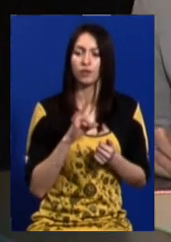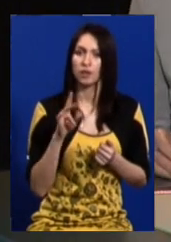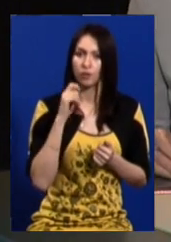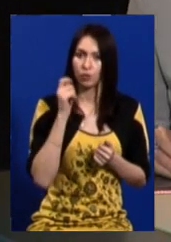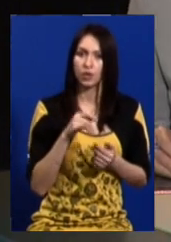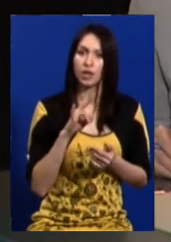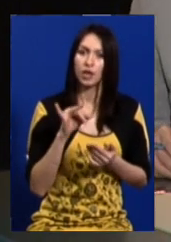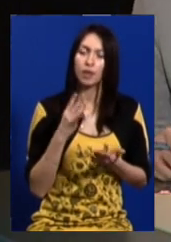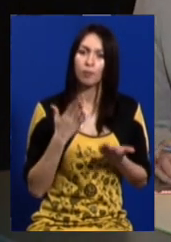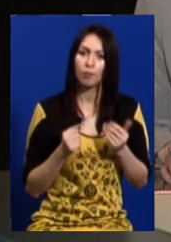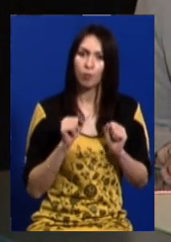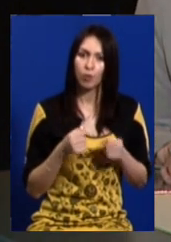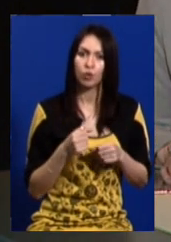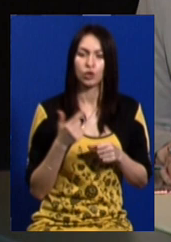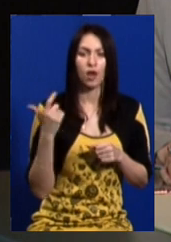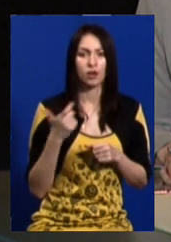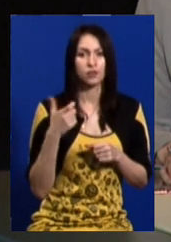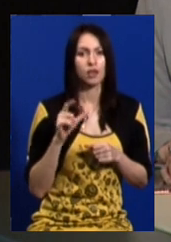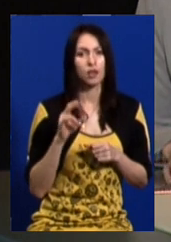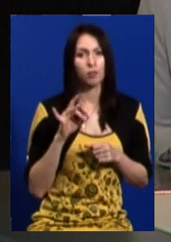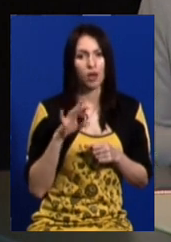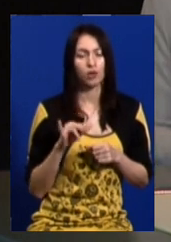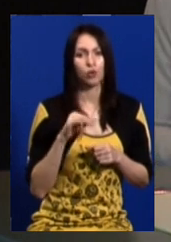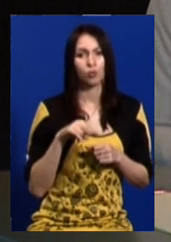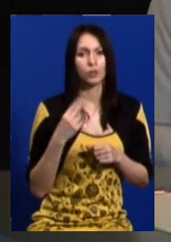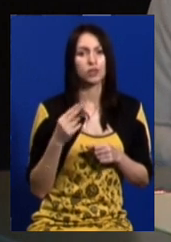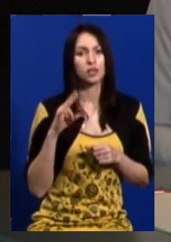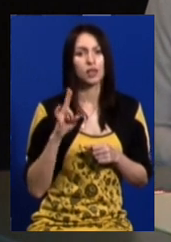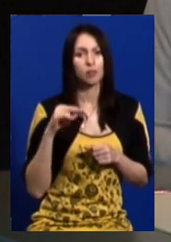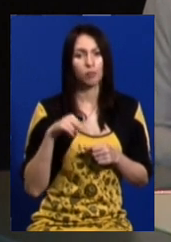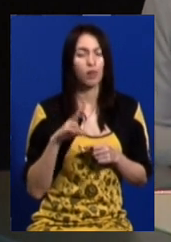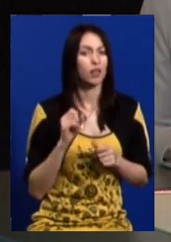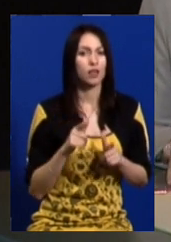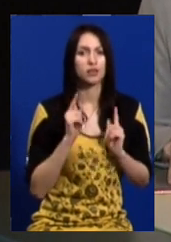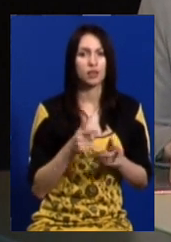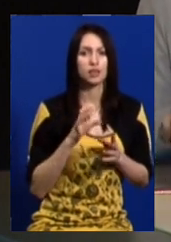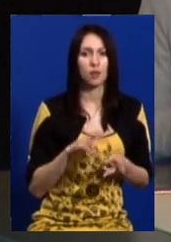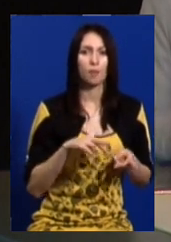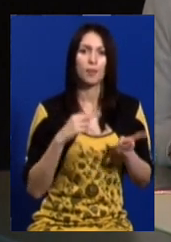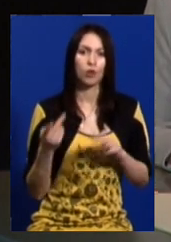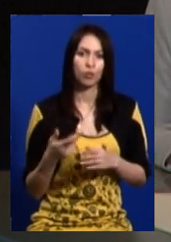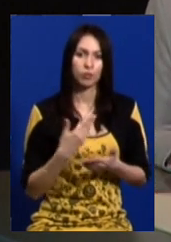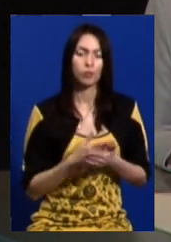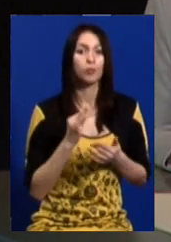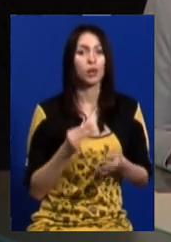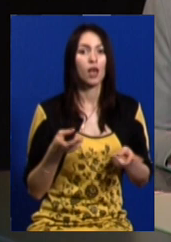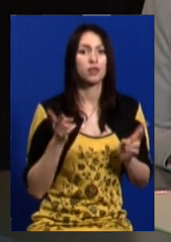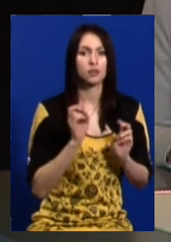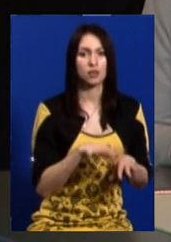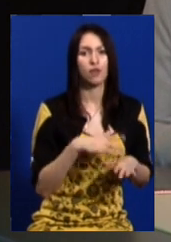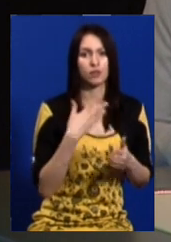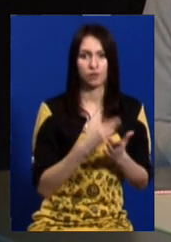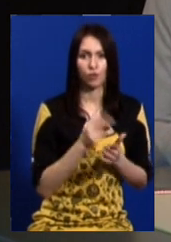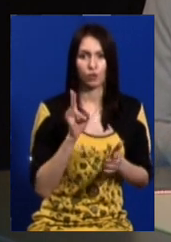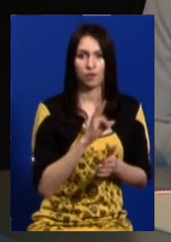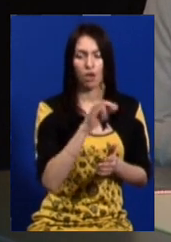може єпархія, ну, Харківська єпархія УПЦ МП не погодитися з переходом парафії і, наприклад, залишити свого священника? І